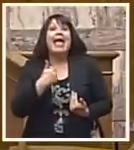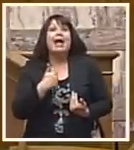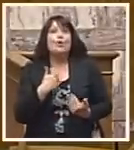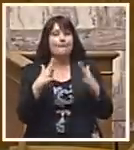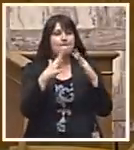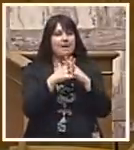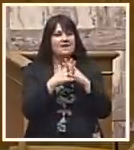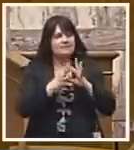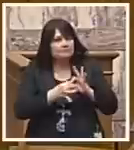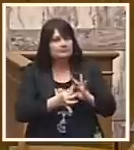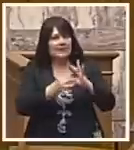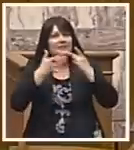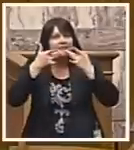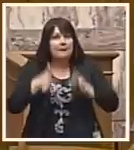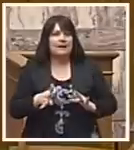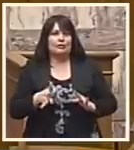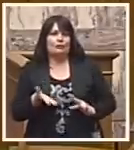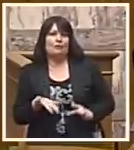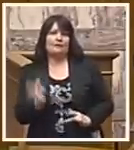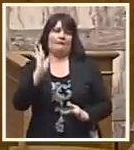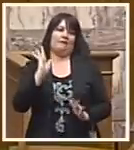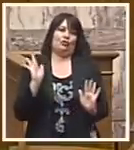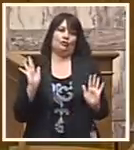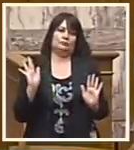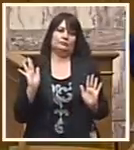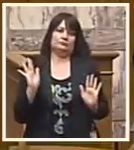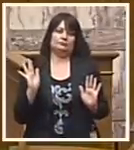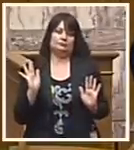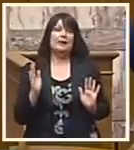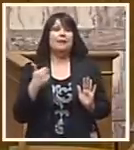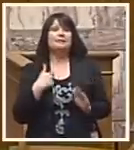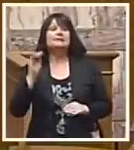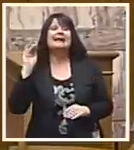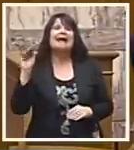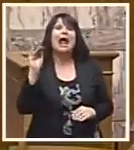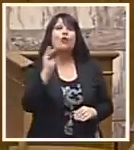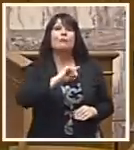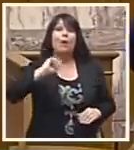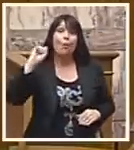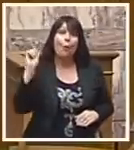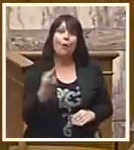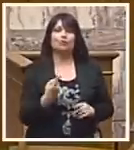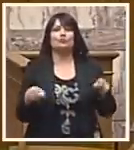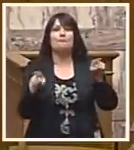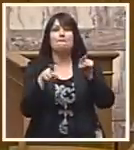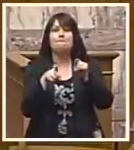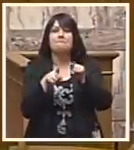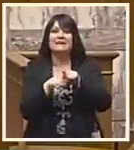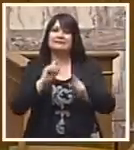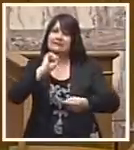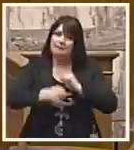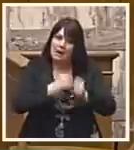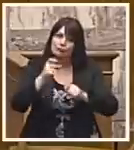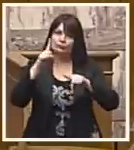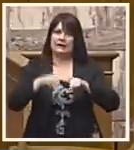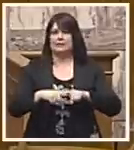παρετούμε. Από καμιά μάχη δεν παρετούμαστε. Καλούμε όλους να δώσουμε από κοινού τη μάχη για την